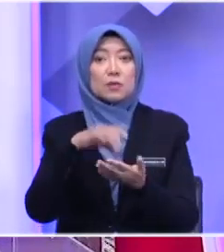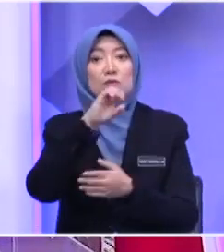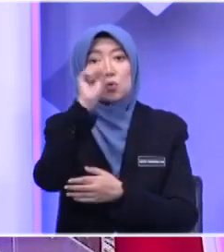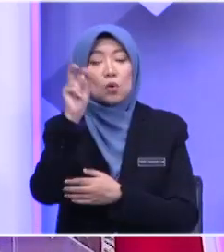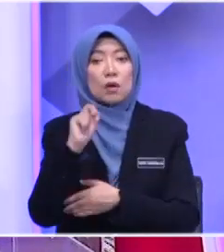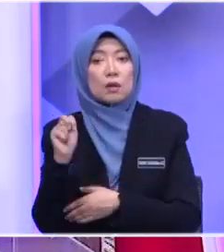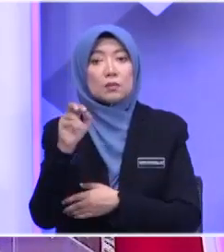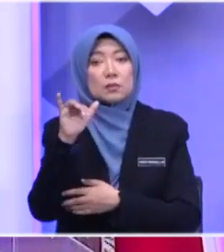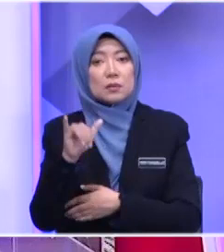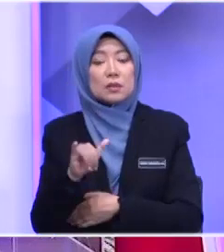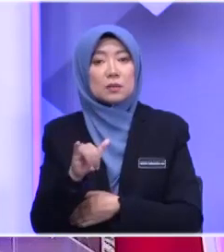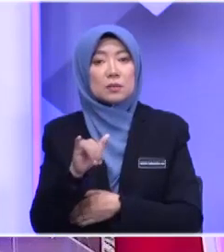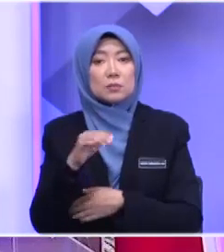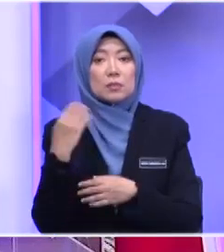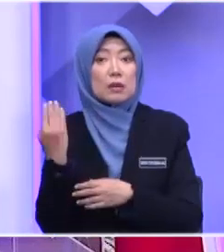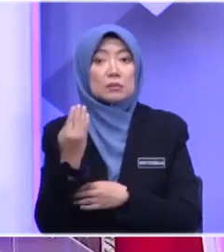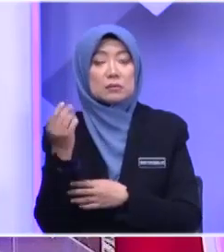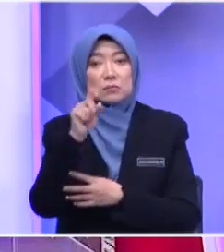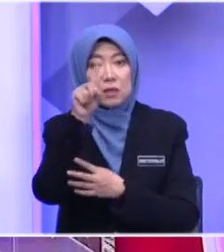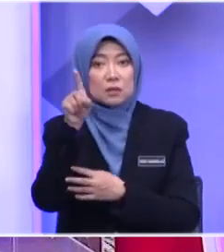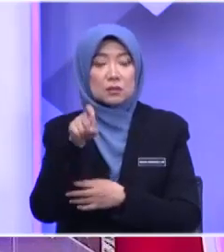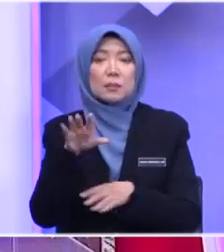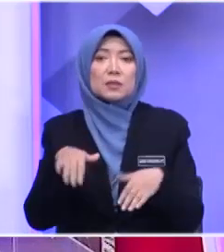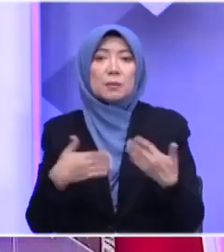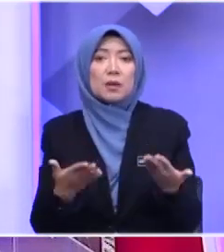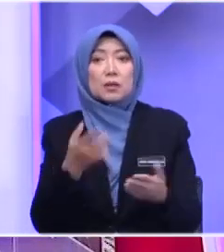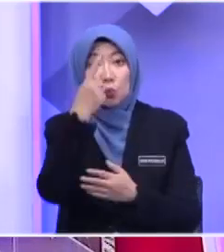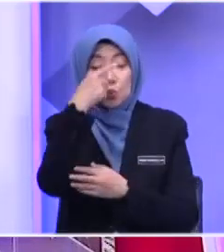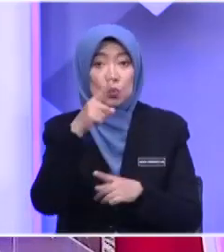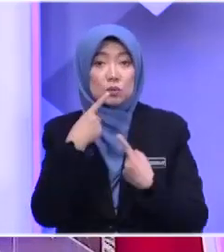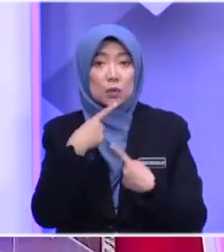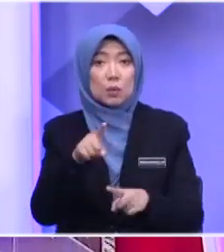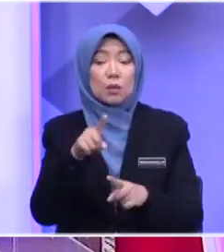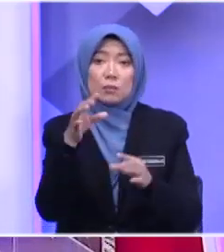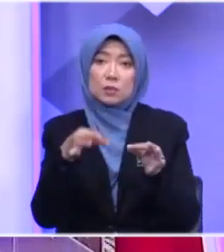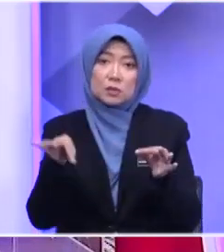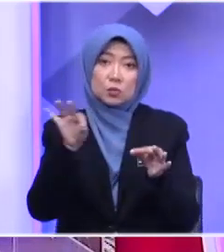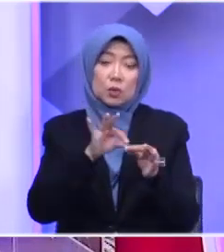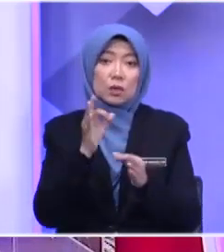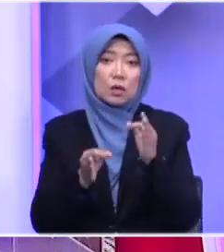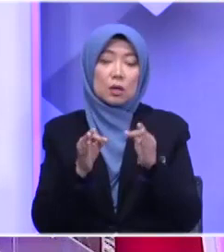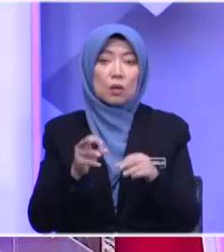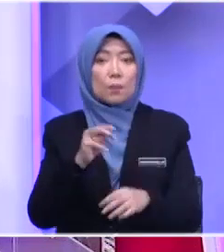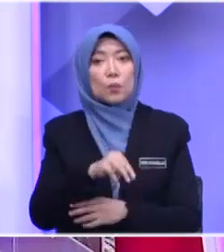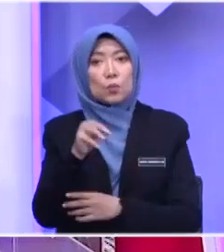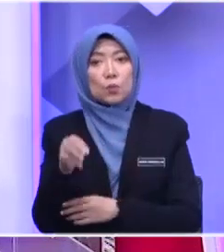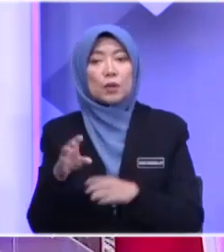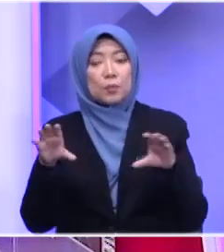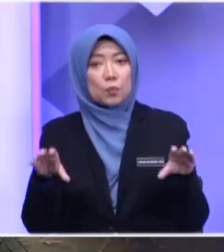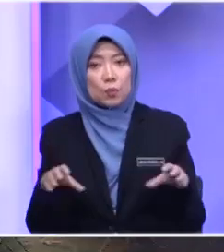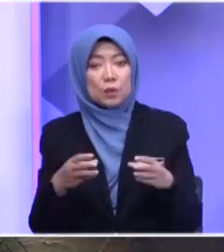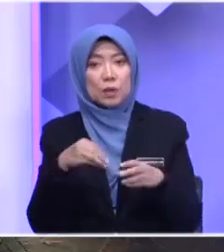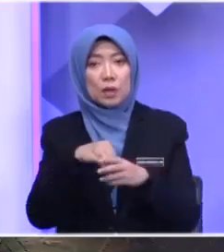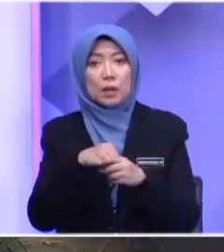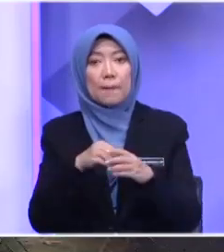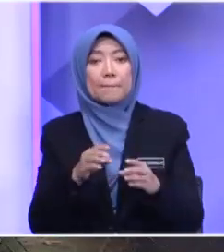Kalau acara untuk menjawab pelbagai soalan yang sebegini Arika sesuai Jika kamu dilakukan dalam bentuk kota ataupun